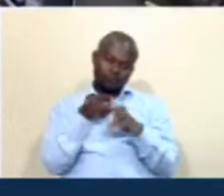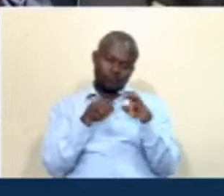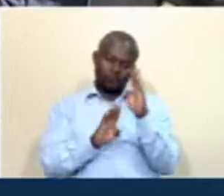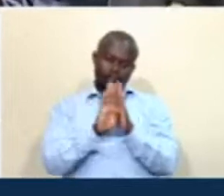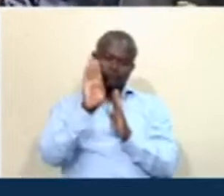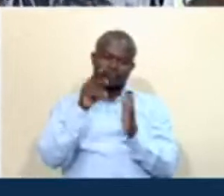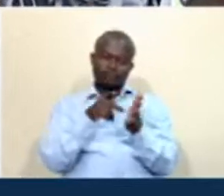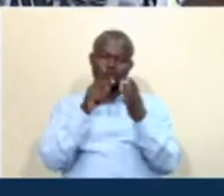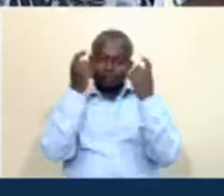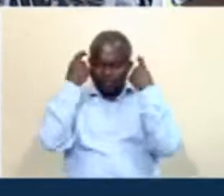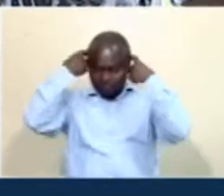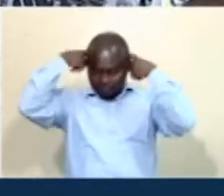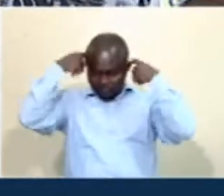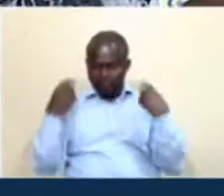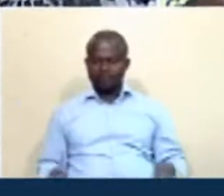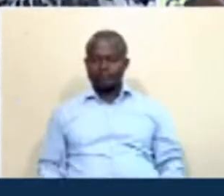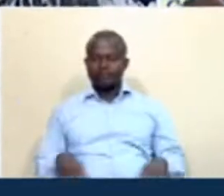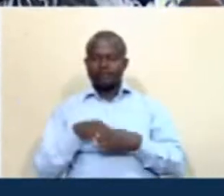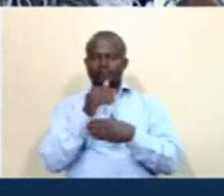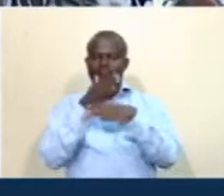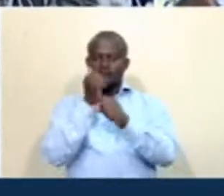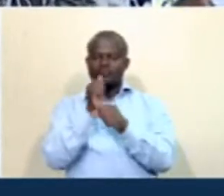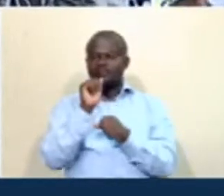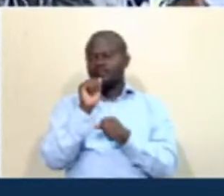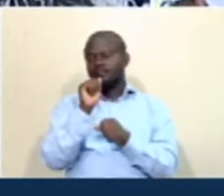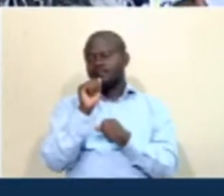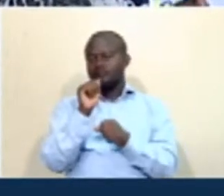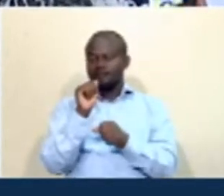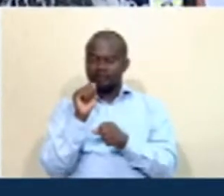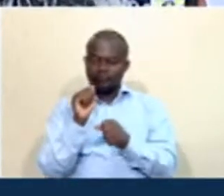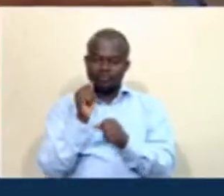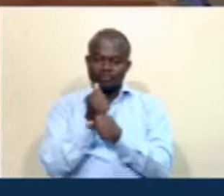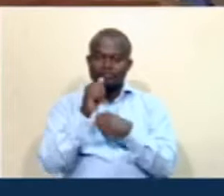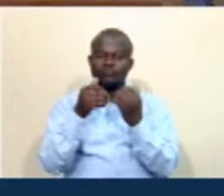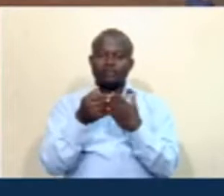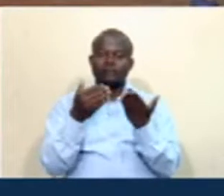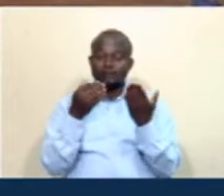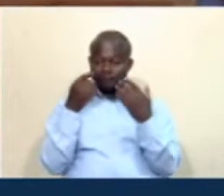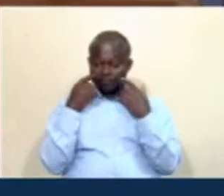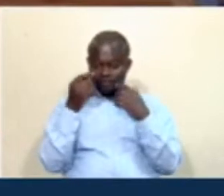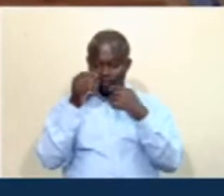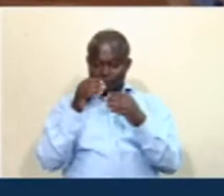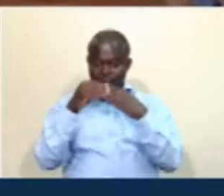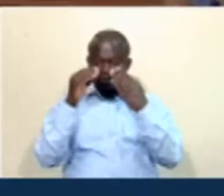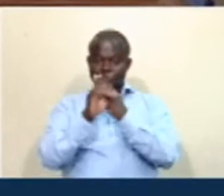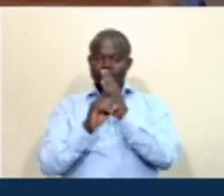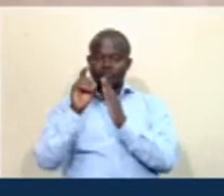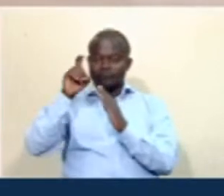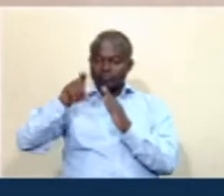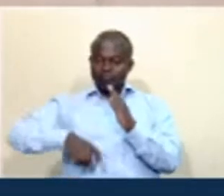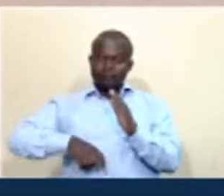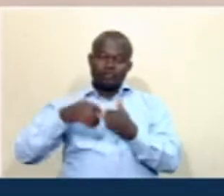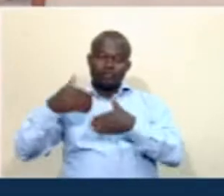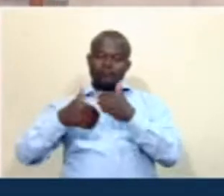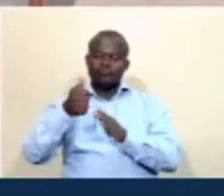imbere, naguzemo n'intama ziri mu rugo. Minisitiri w'abakozi n'umurimo Rwanyindo Kayirangwa Fanfa asanga ubuyobozi bw'uturere bukwiye kuba